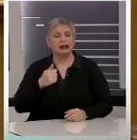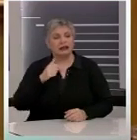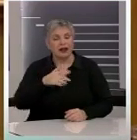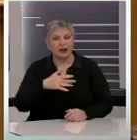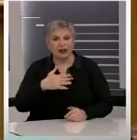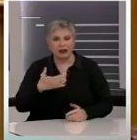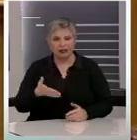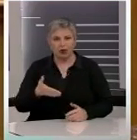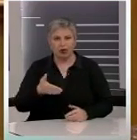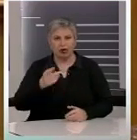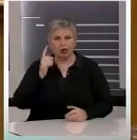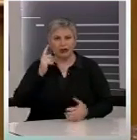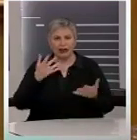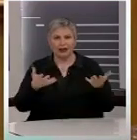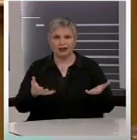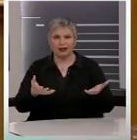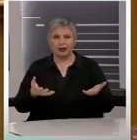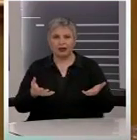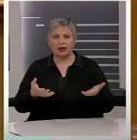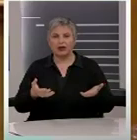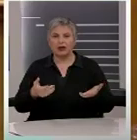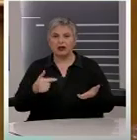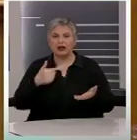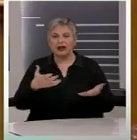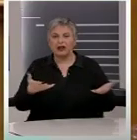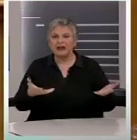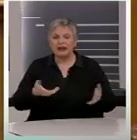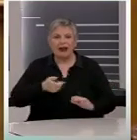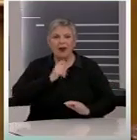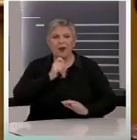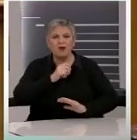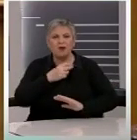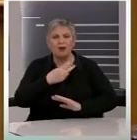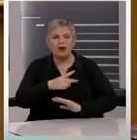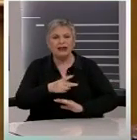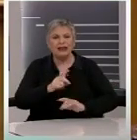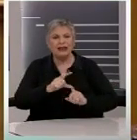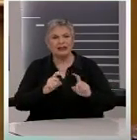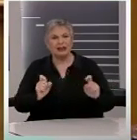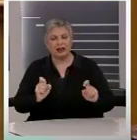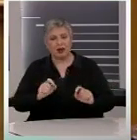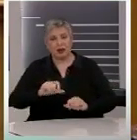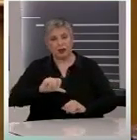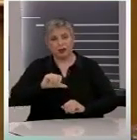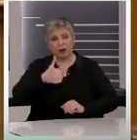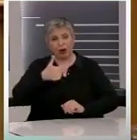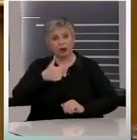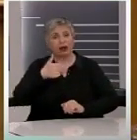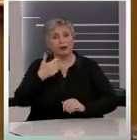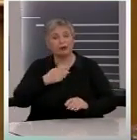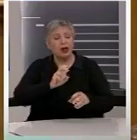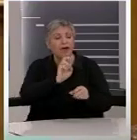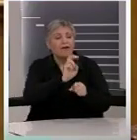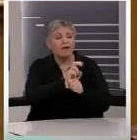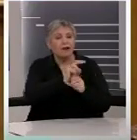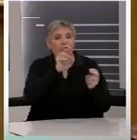αυτό κατάλαβα. Εγώ δεν κατάλαβα την πολιτική σας. Θα διεκδικήσετε πρώτα μειώσεις στα πλεονάσματα και